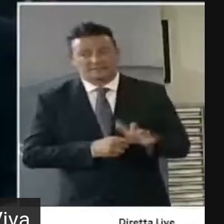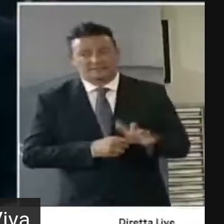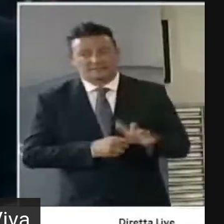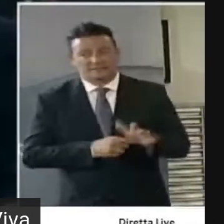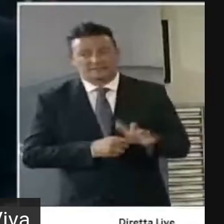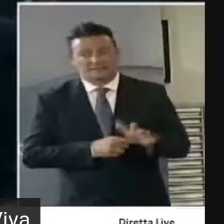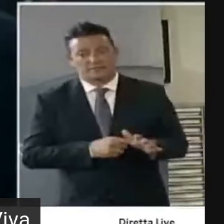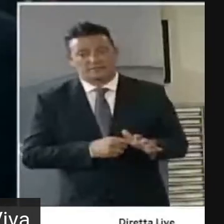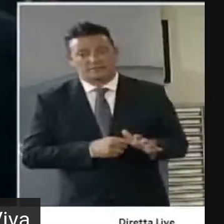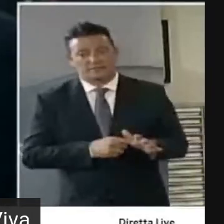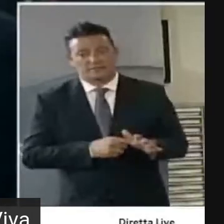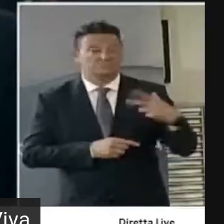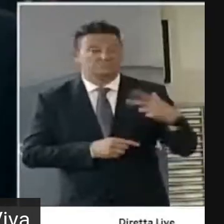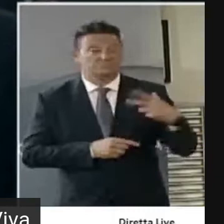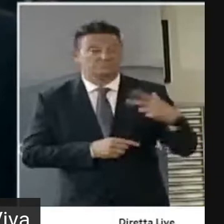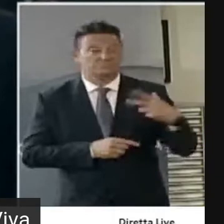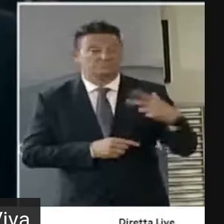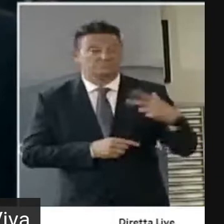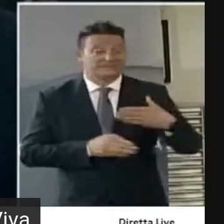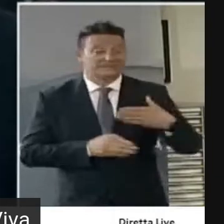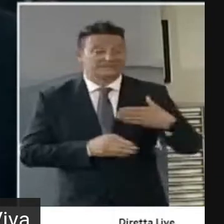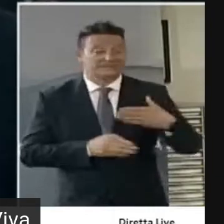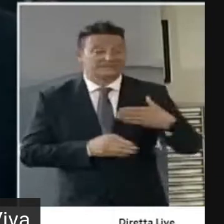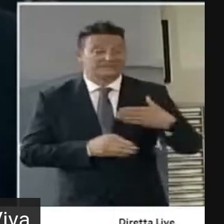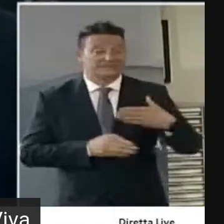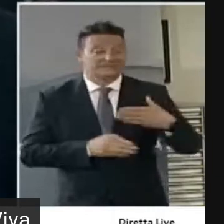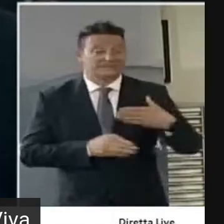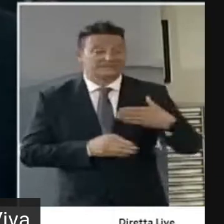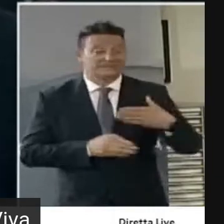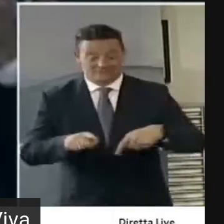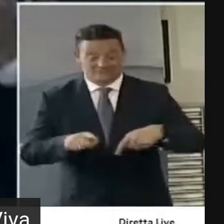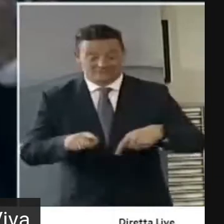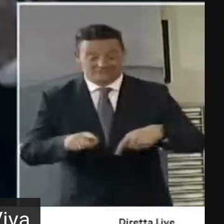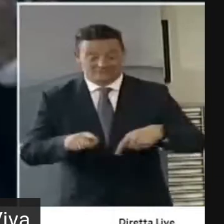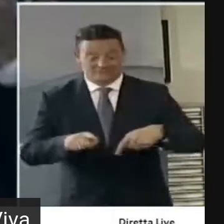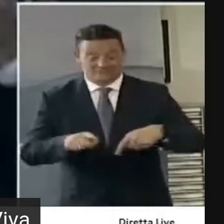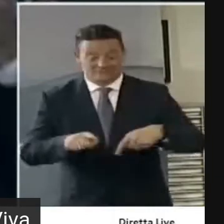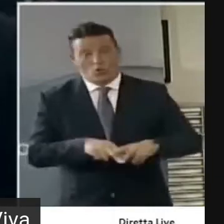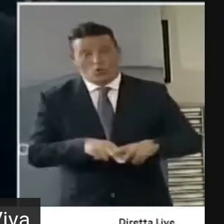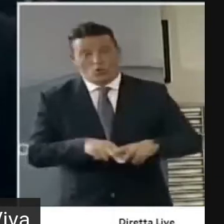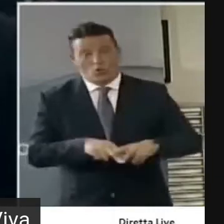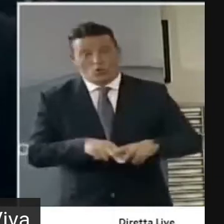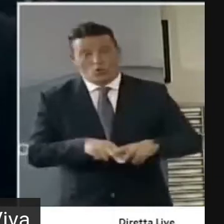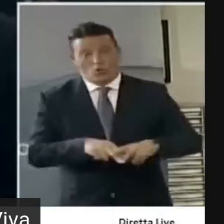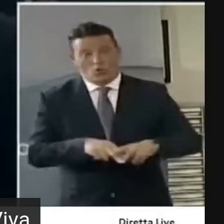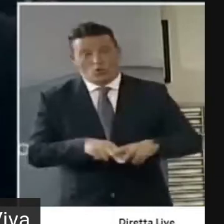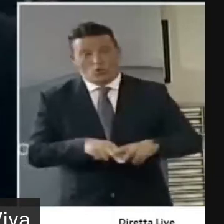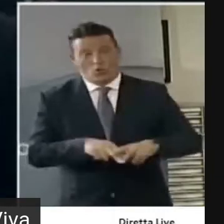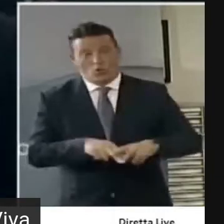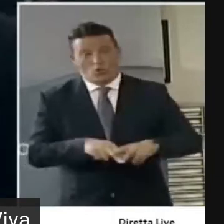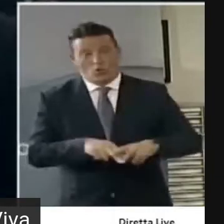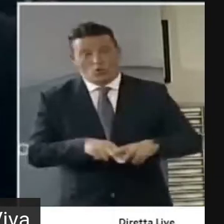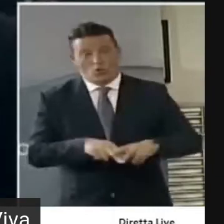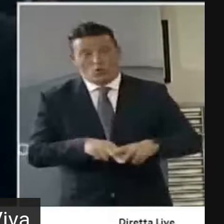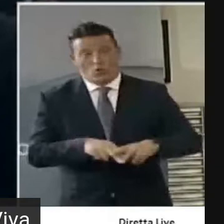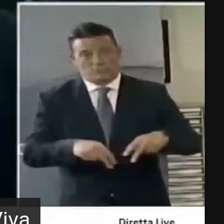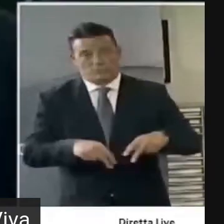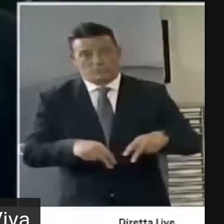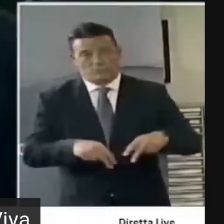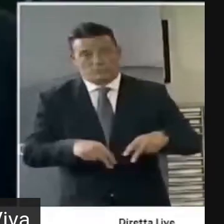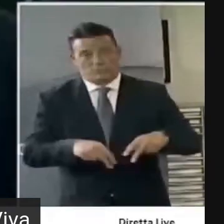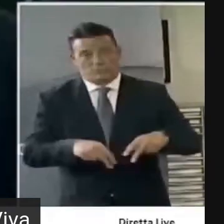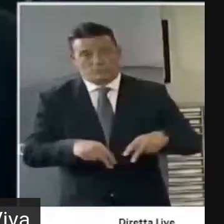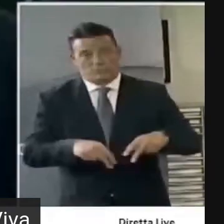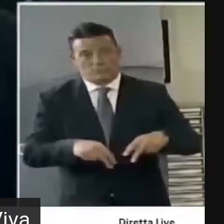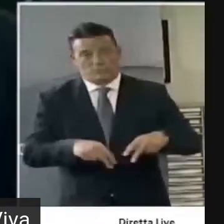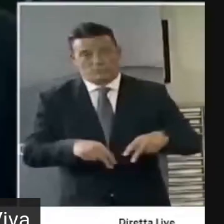un auspicato raddoppio o sicuramente adeguamento funzionale che possa, sia sotto l'aspetto della